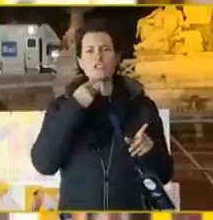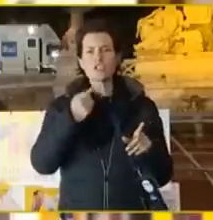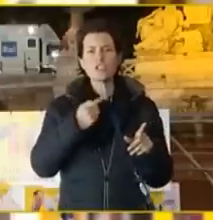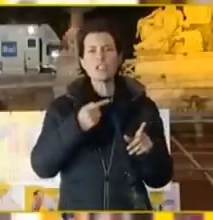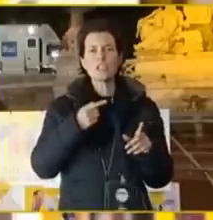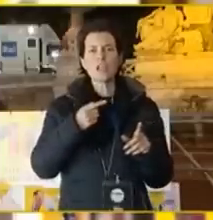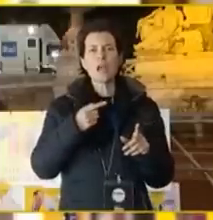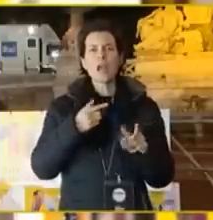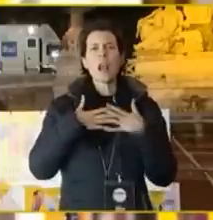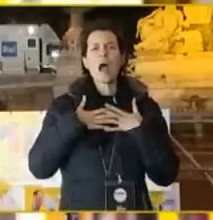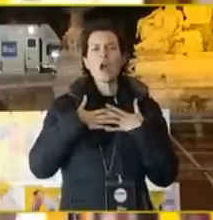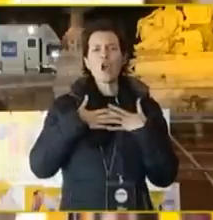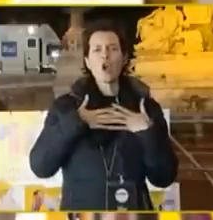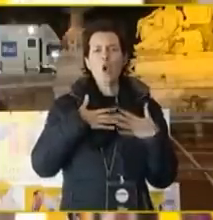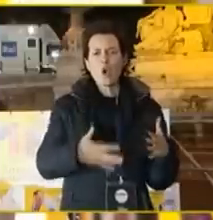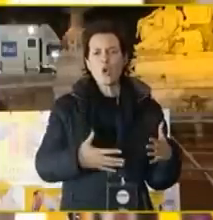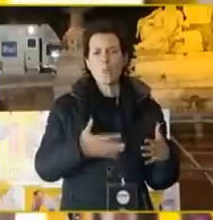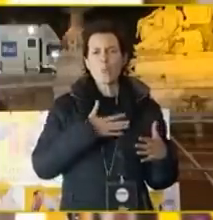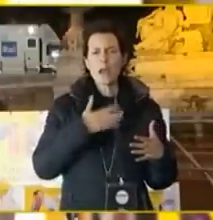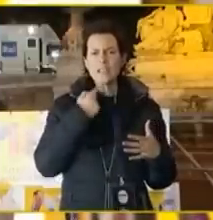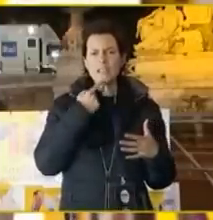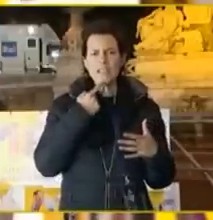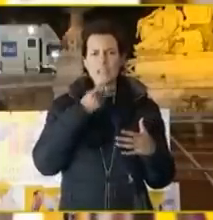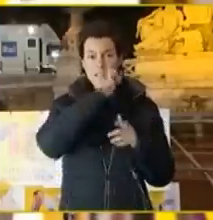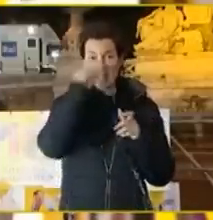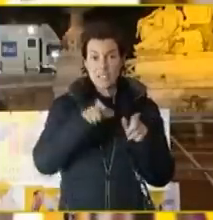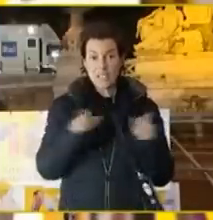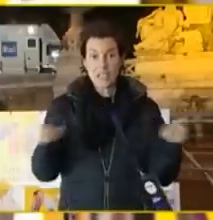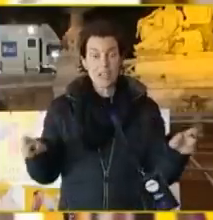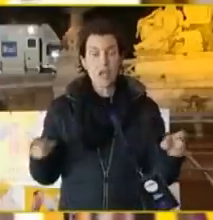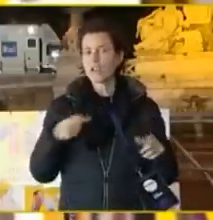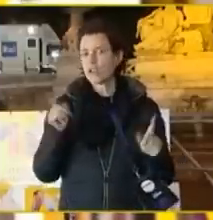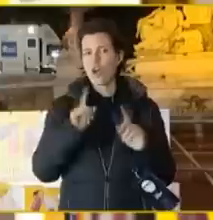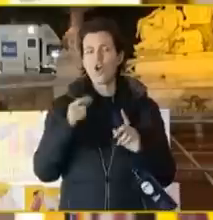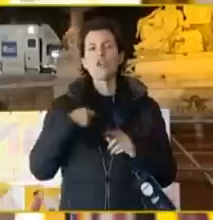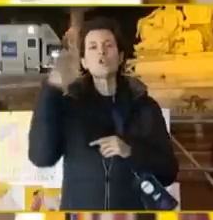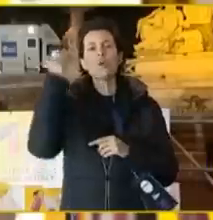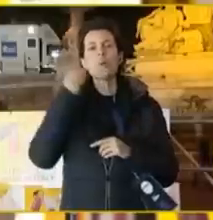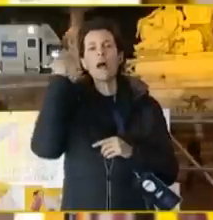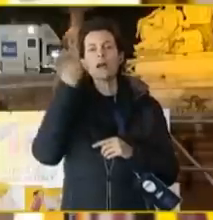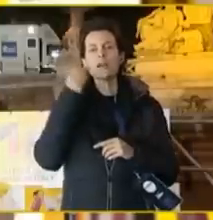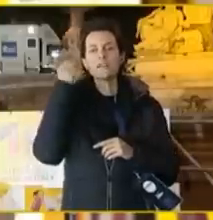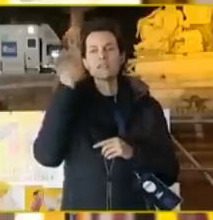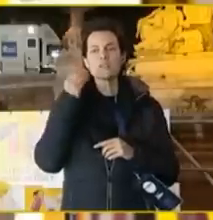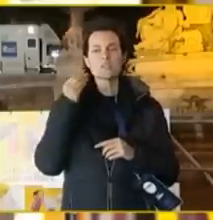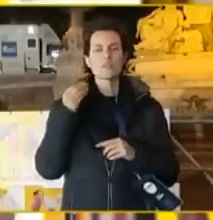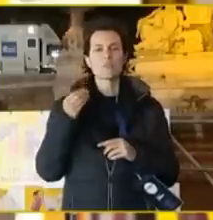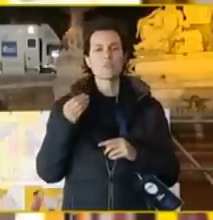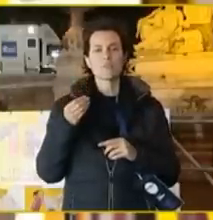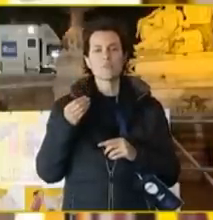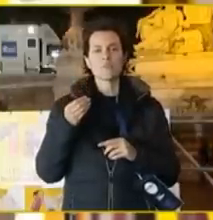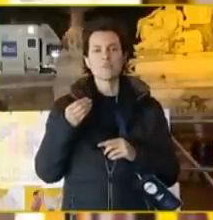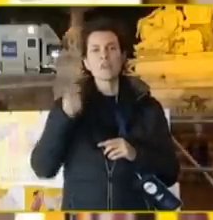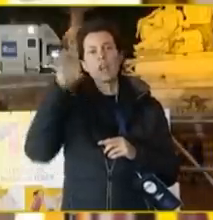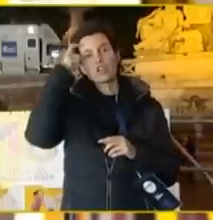degli italiani se non si fanno figli. Io penso semplicemente che sia una deduzione logica: se lo